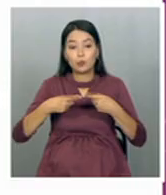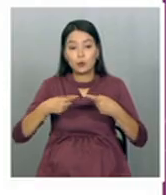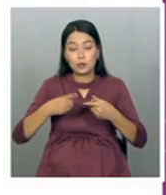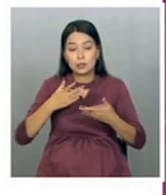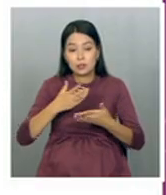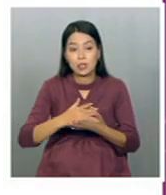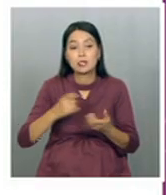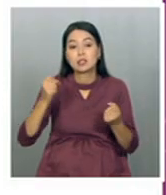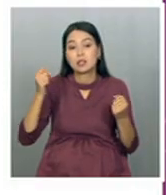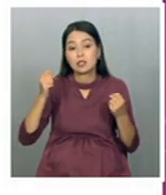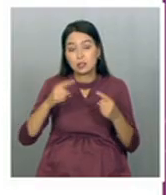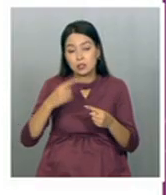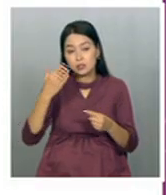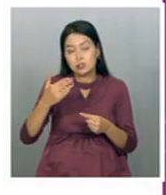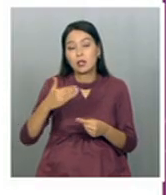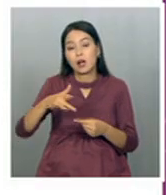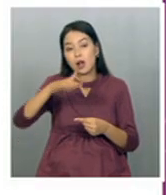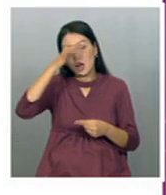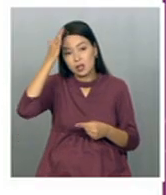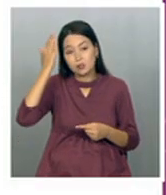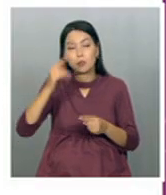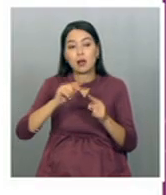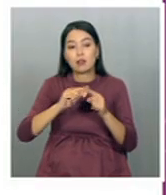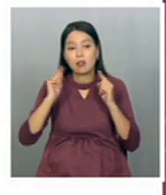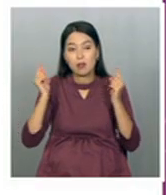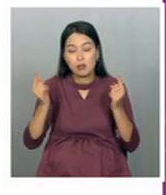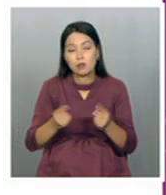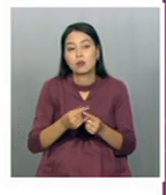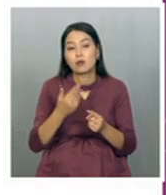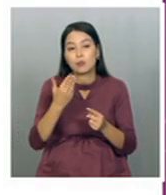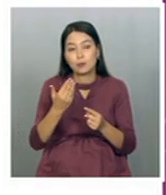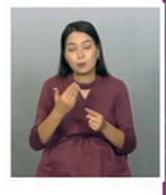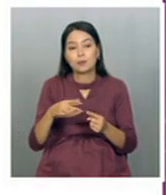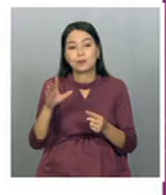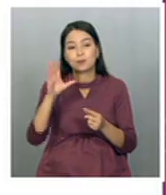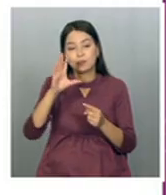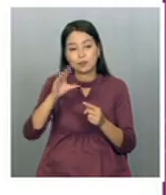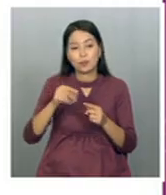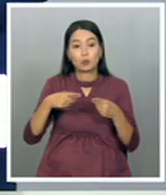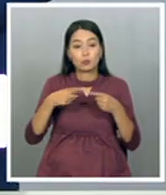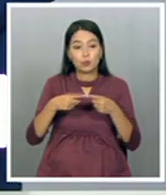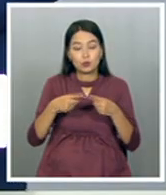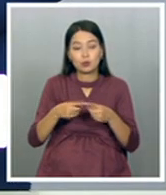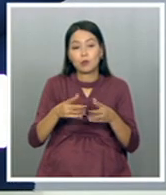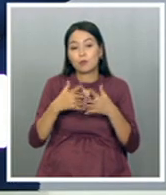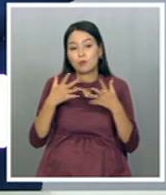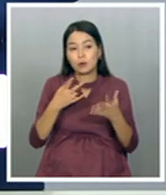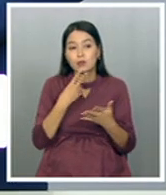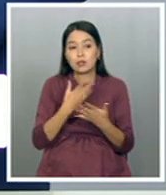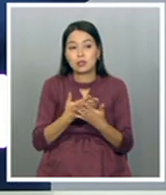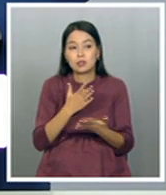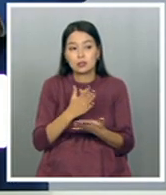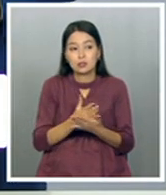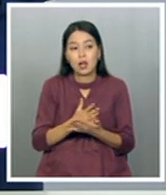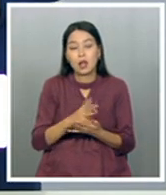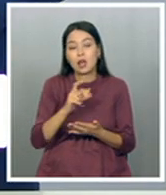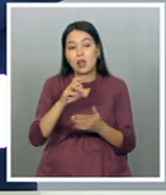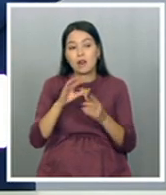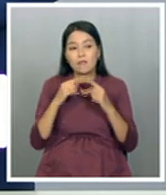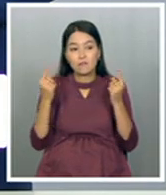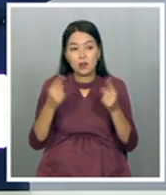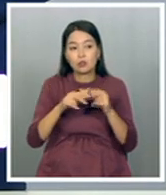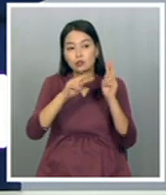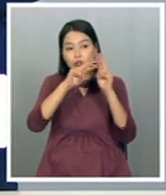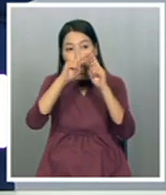Сәйкесінше аспан экваторда көкжиектен үлкен бұрышқа ауытқитын болады. Экватордағы жұлдыздардың тәуліктік